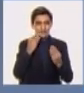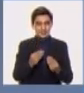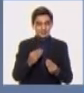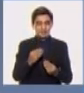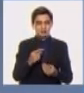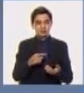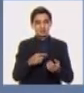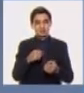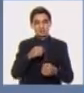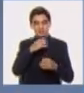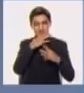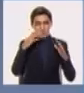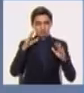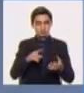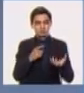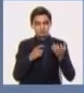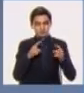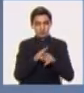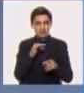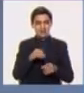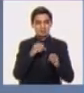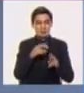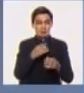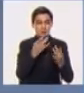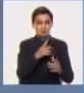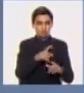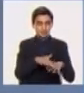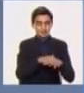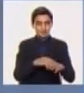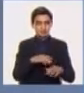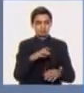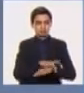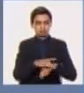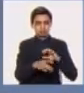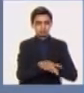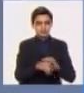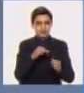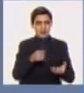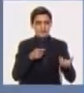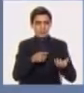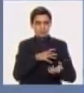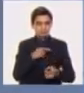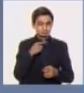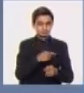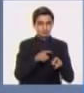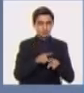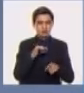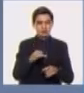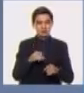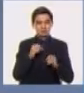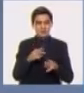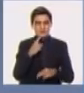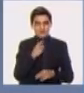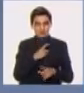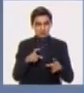аспанға оқ атып, қарапайым азаматтардың қолына кісен салып, автомат кезенетін болыпты. Тіпті мұздай қаруланған арнайы жасаққа